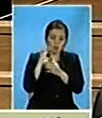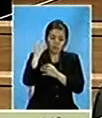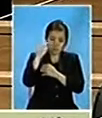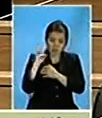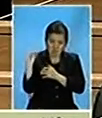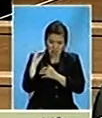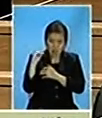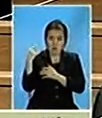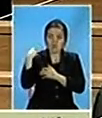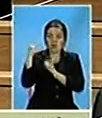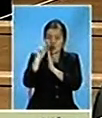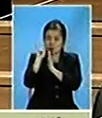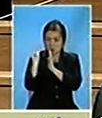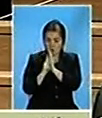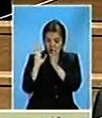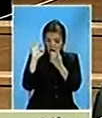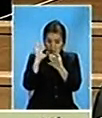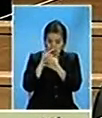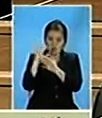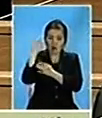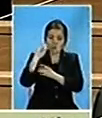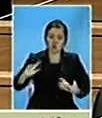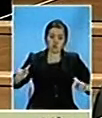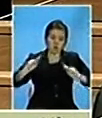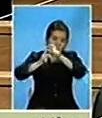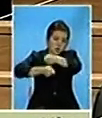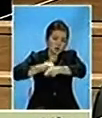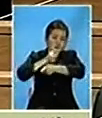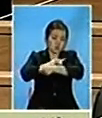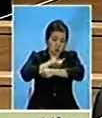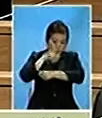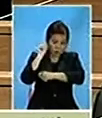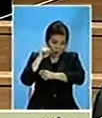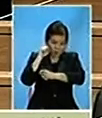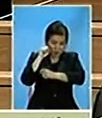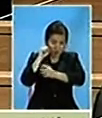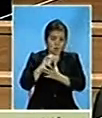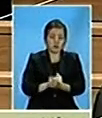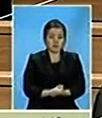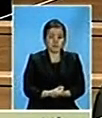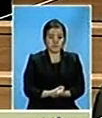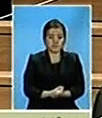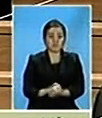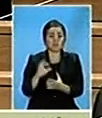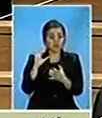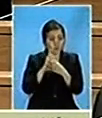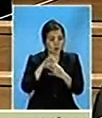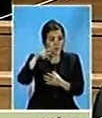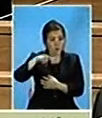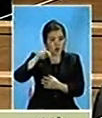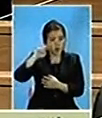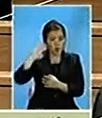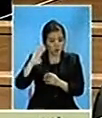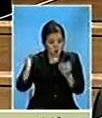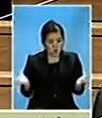มีกฎหมายที่เกี่ยวข้องโดยกระทรวงเกษตรเขาดูแลอยู่นะครับรวมทั้งพรบคุ้มครองและส่งเสริ